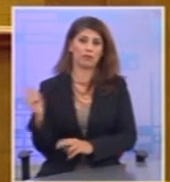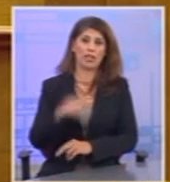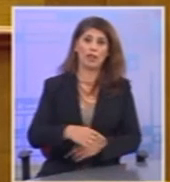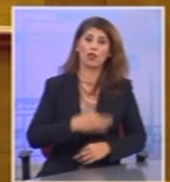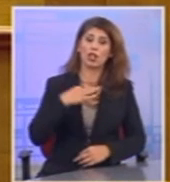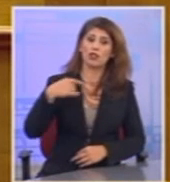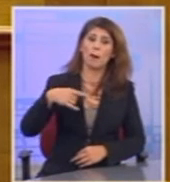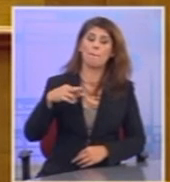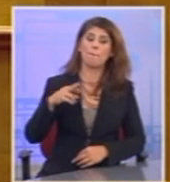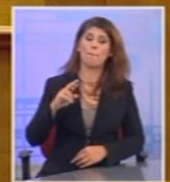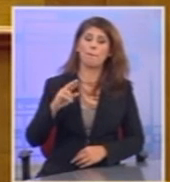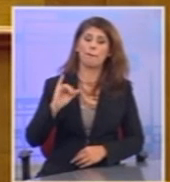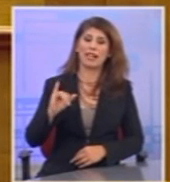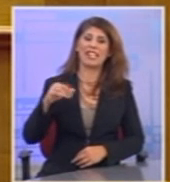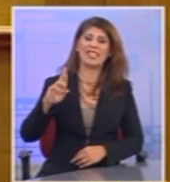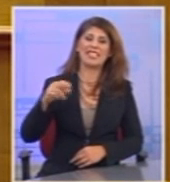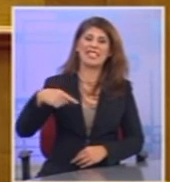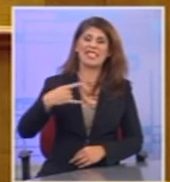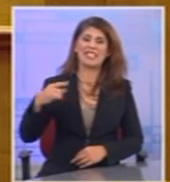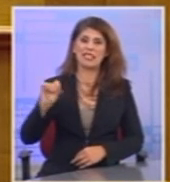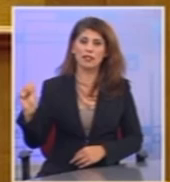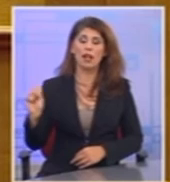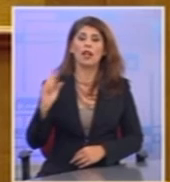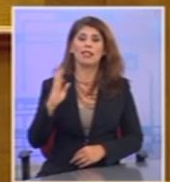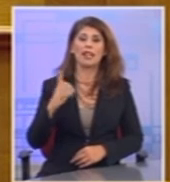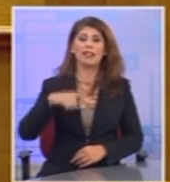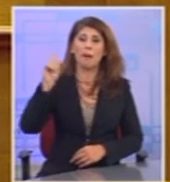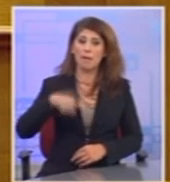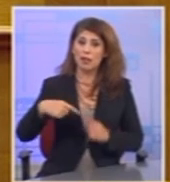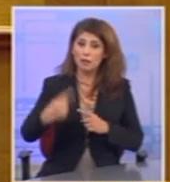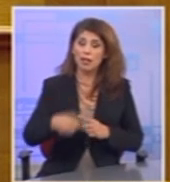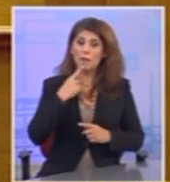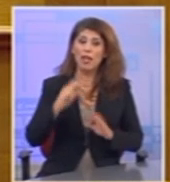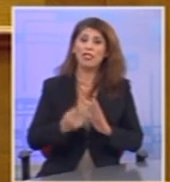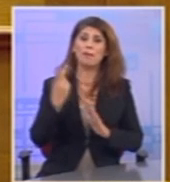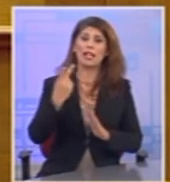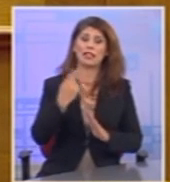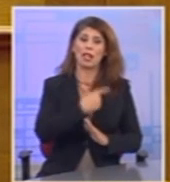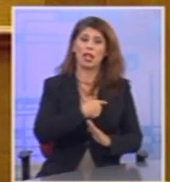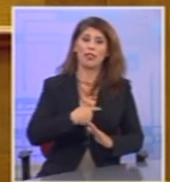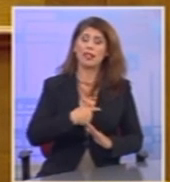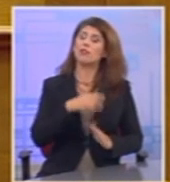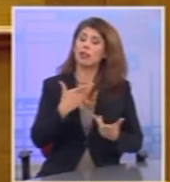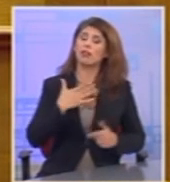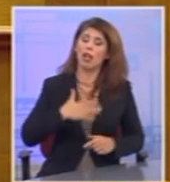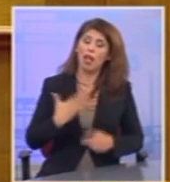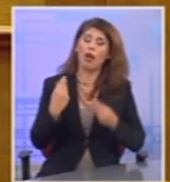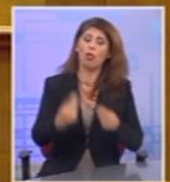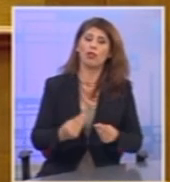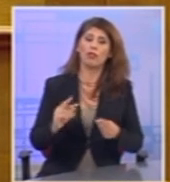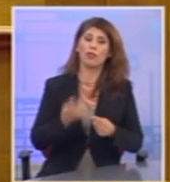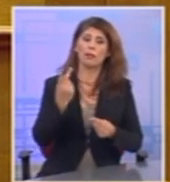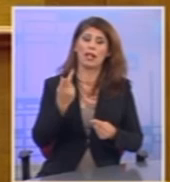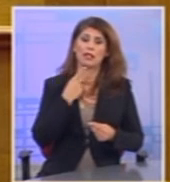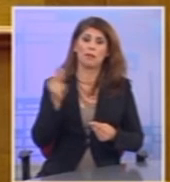Πύρτζης 40 μέρες μετά και είπε: εγώ θέλω διπλές διοικήσεις γιατί έχω δώσει διπλές υποσχέσεις. Και είπε και κάτι